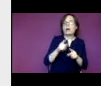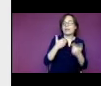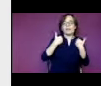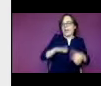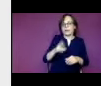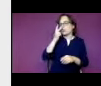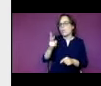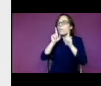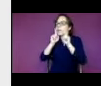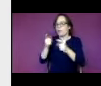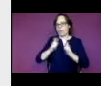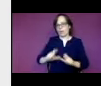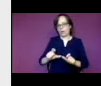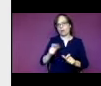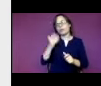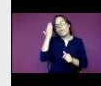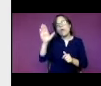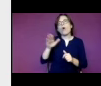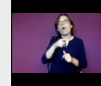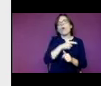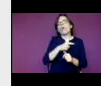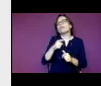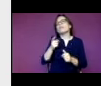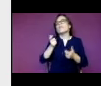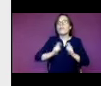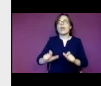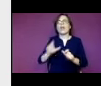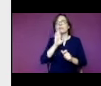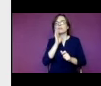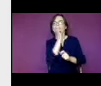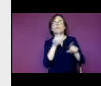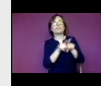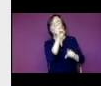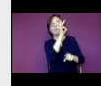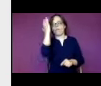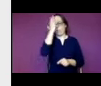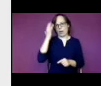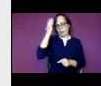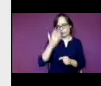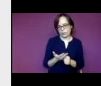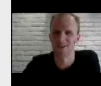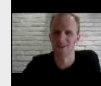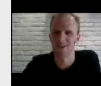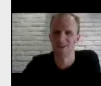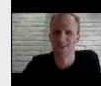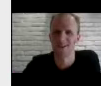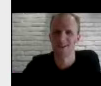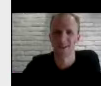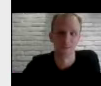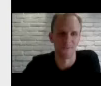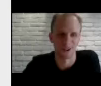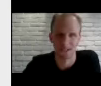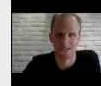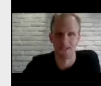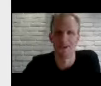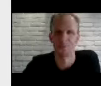wsią, a jeśli tak, gdyby tak było, to co się dzieje, gdy mieszczanie z takim obrazem jadą faktycznie na wieś